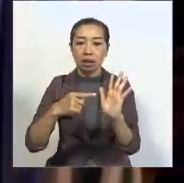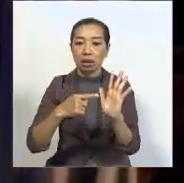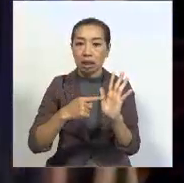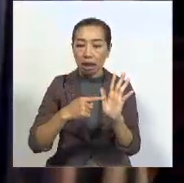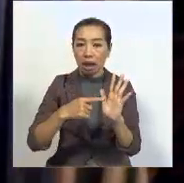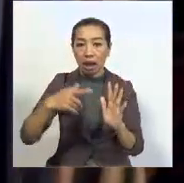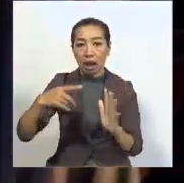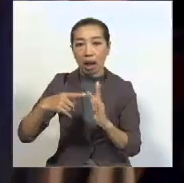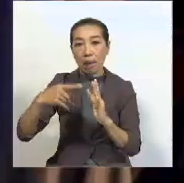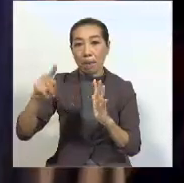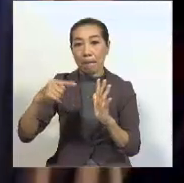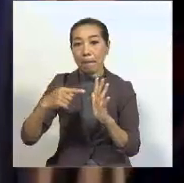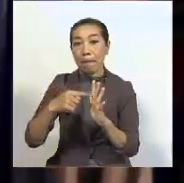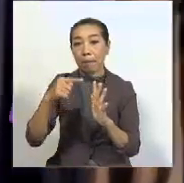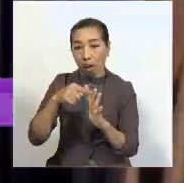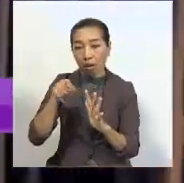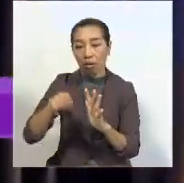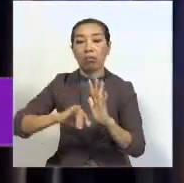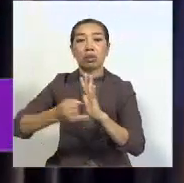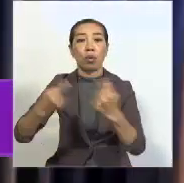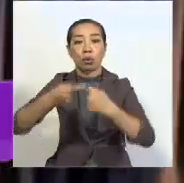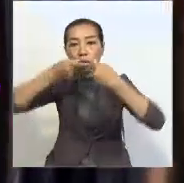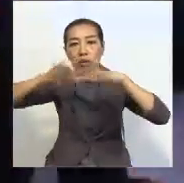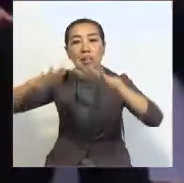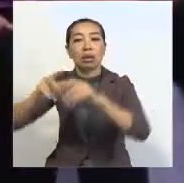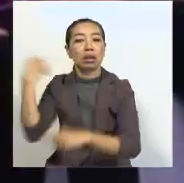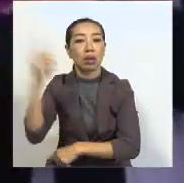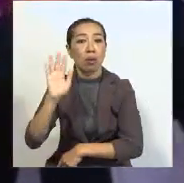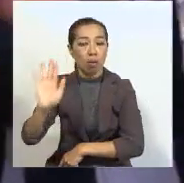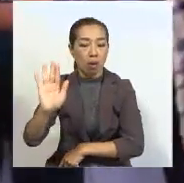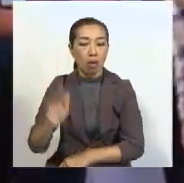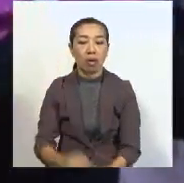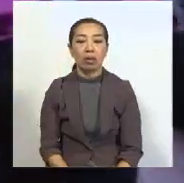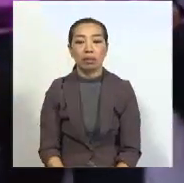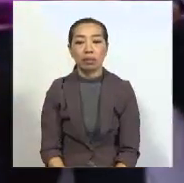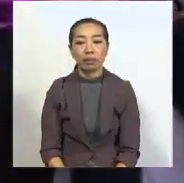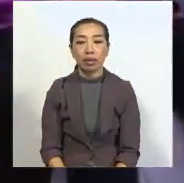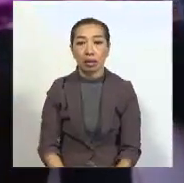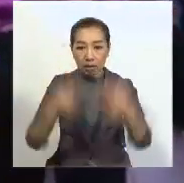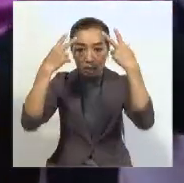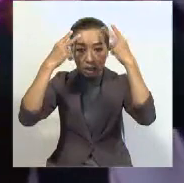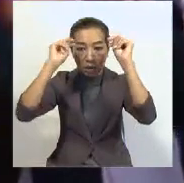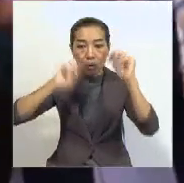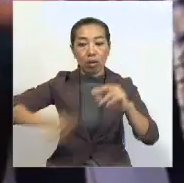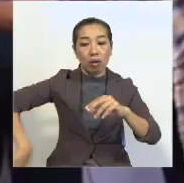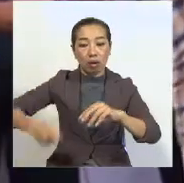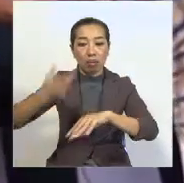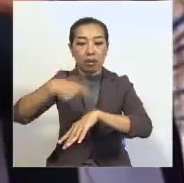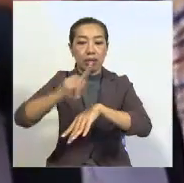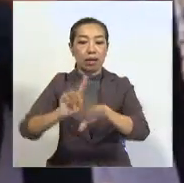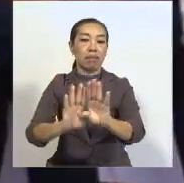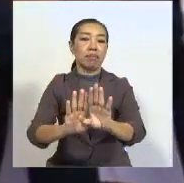ของราชอาณาจักรกัมพูชาโดยมีสมเด็จอัครมหาเสนาบดีเดโชฮุนเซนนายกรัฐมนตรีเป็นประธาน